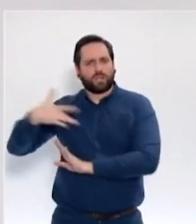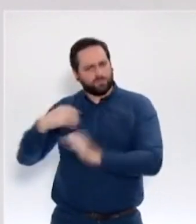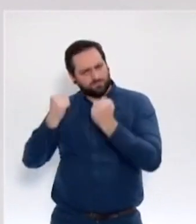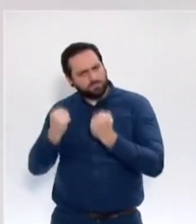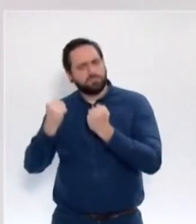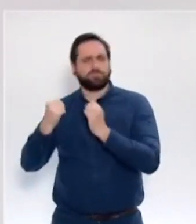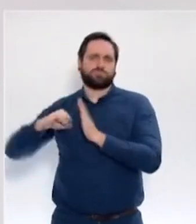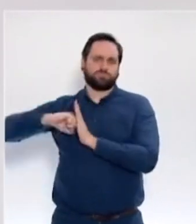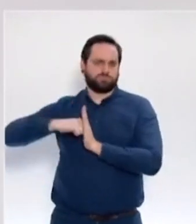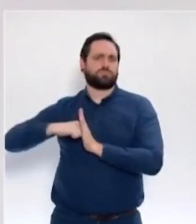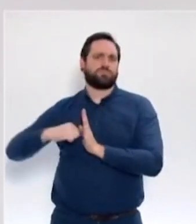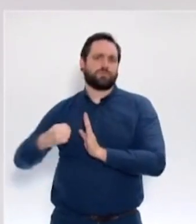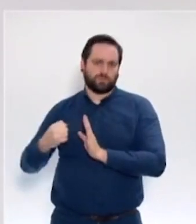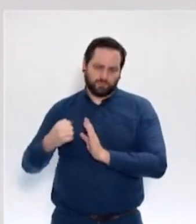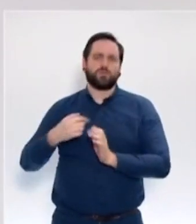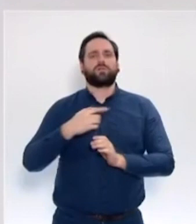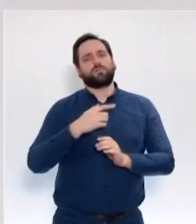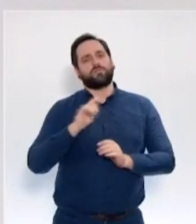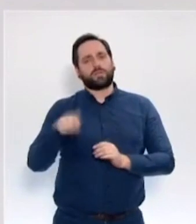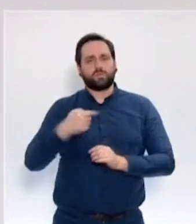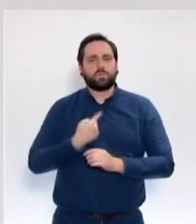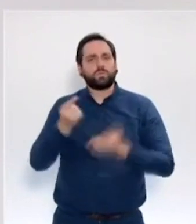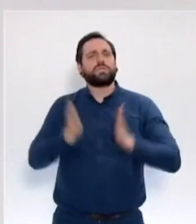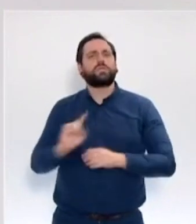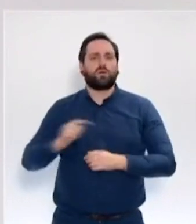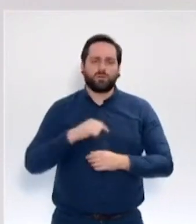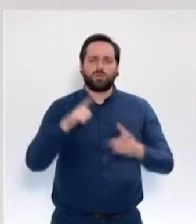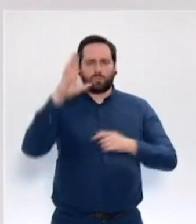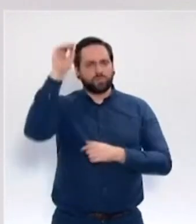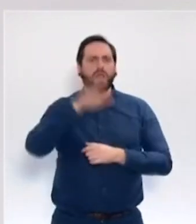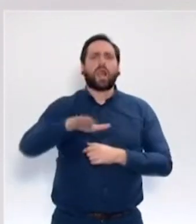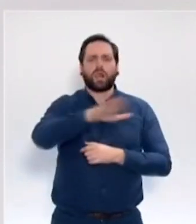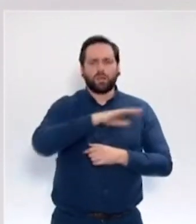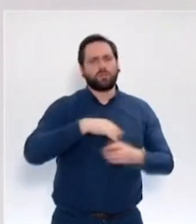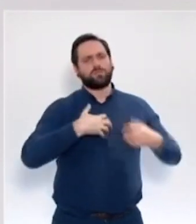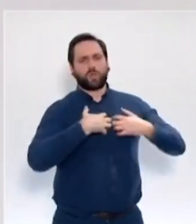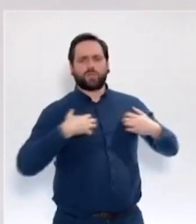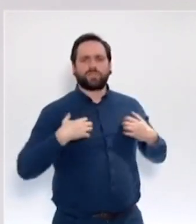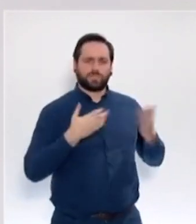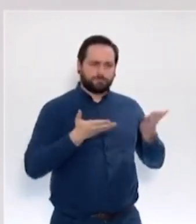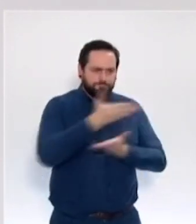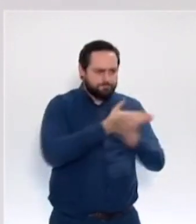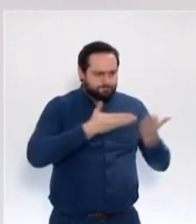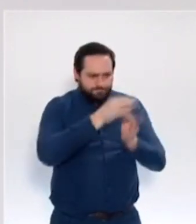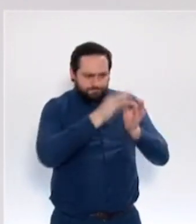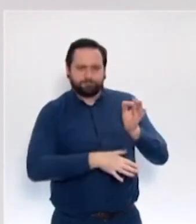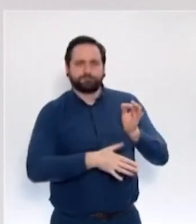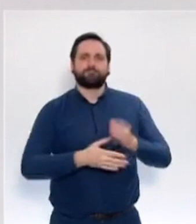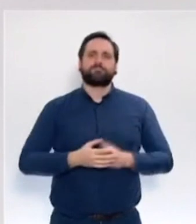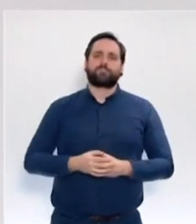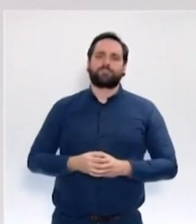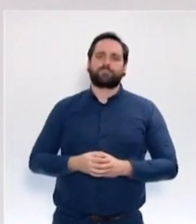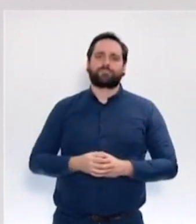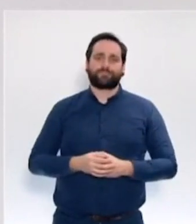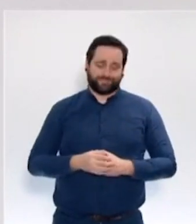professionnels et de soumettre aux instances scientifiques cette première étape ne pourra cependant pas concerner